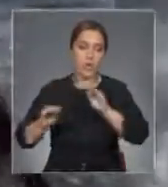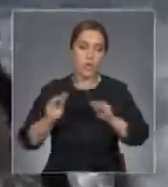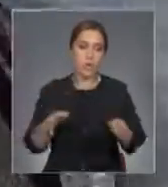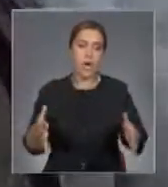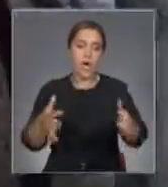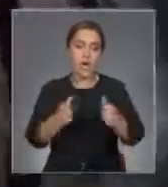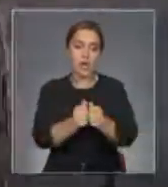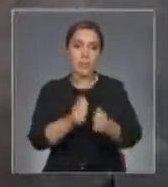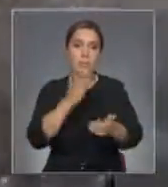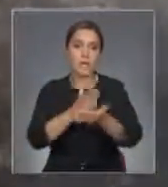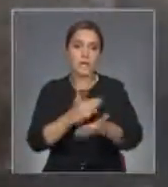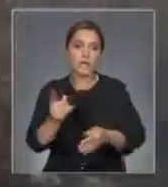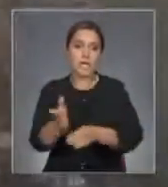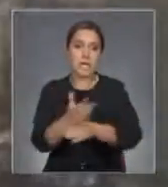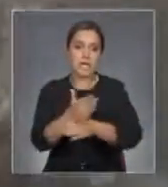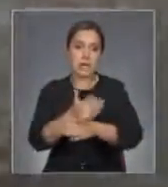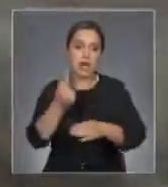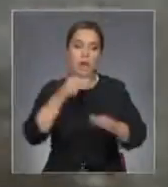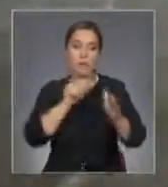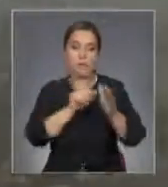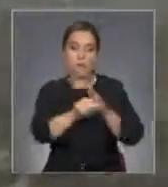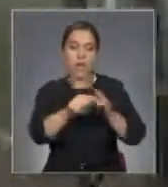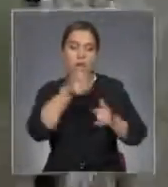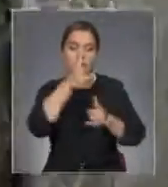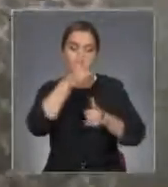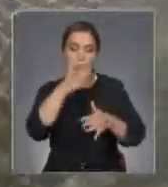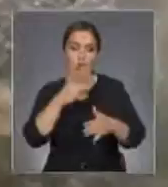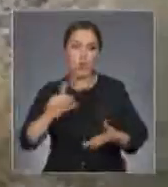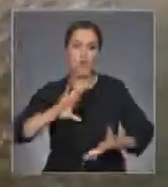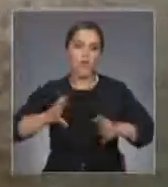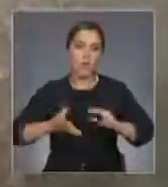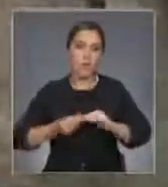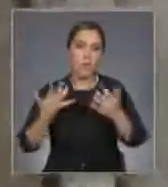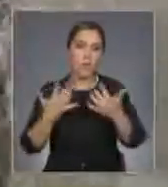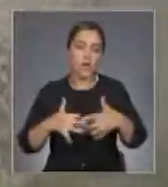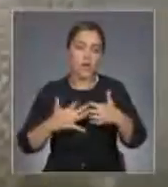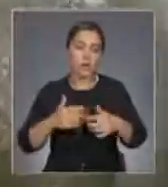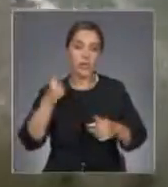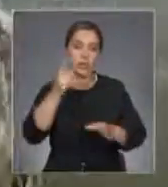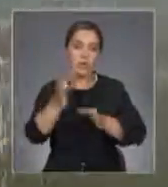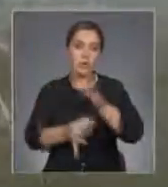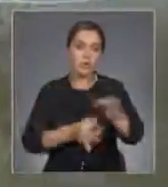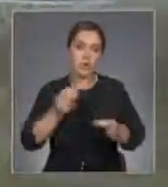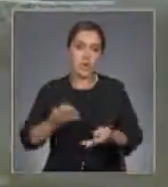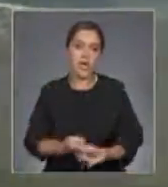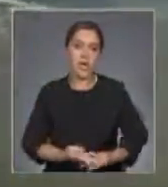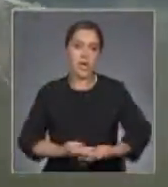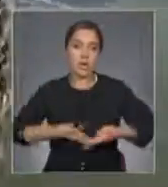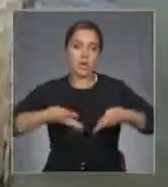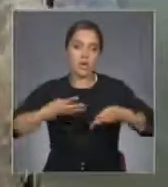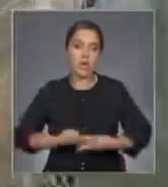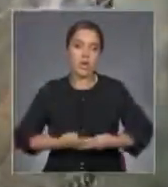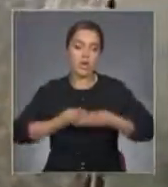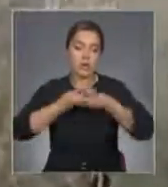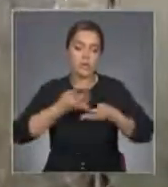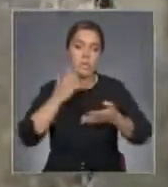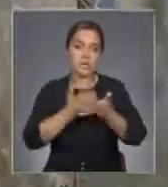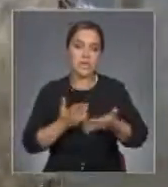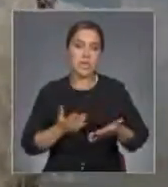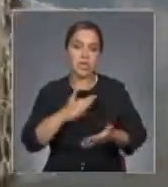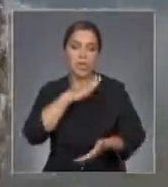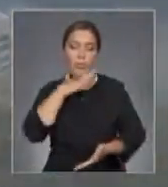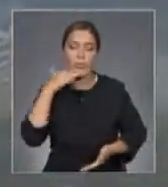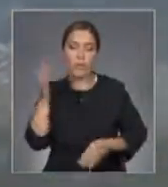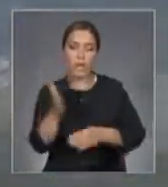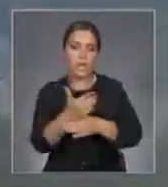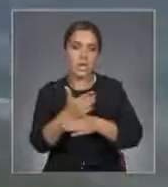ловушек с жерлом, из которых рыбе не выбраться никак. По самым скромным подсчетам, в сутки только в эти снасти попадает несколько десятков тонн судака,